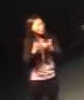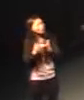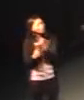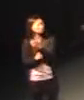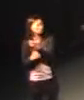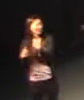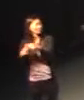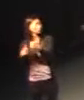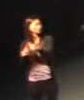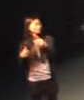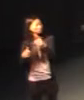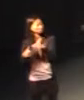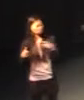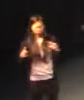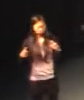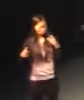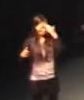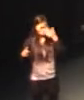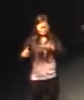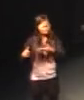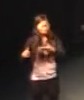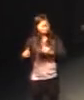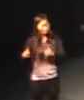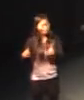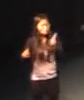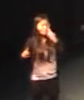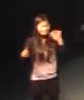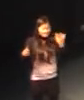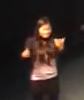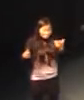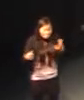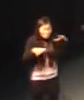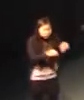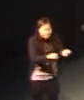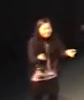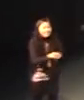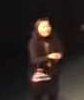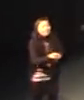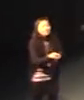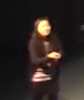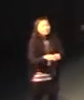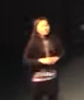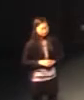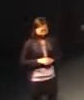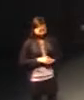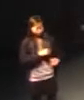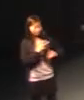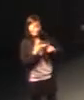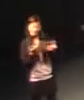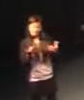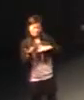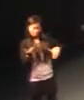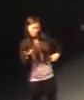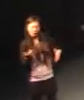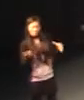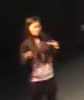la paix nationaux tarte il parce qu'ils revendiquent le même territoire et enfin il y a ceux qui m'ont dire voilà non